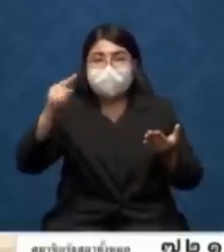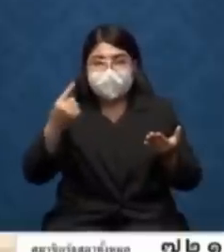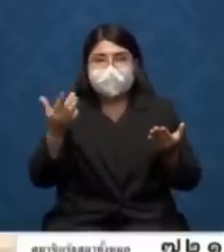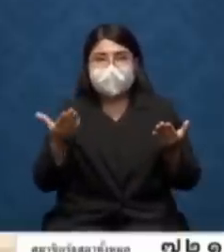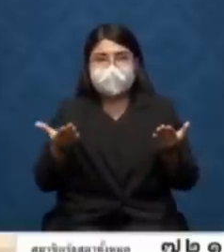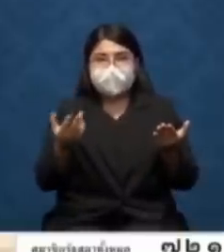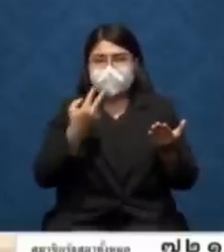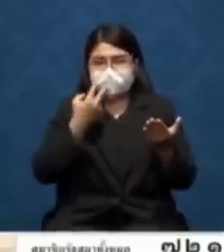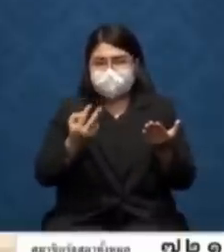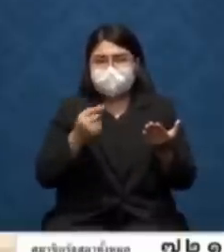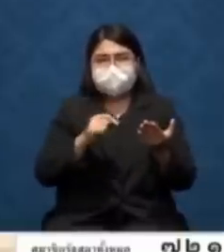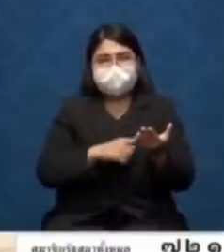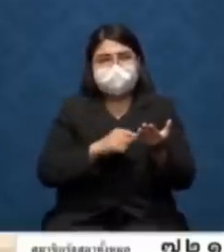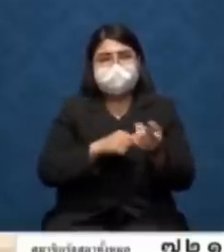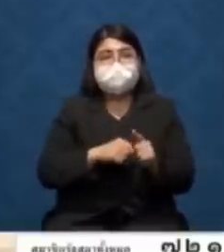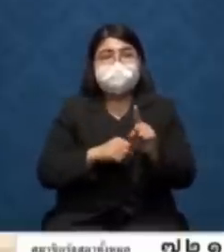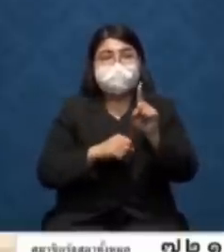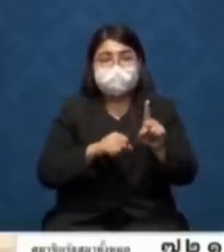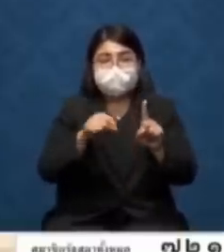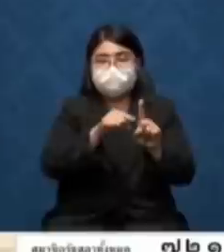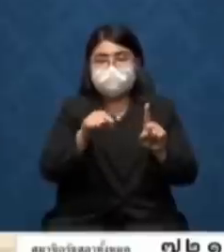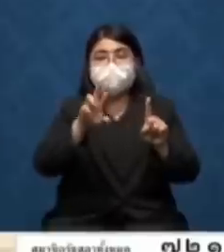ฮ